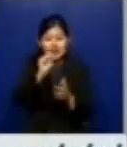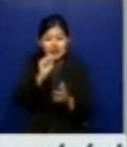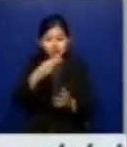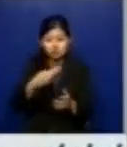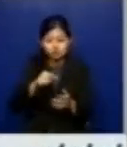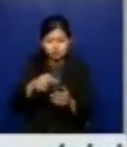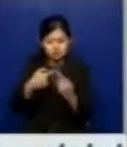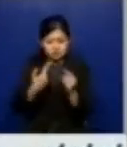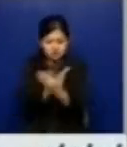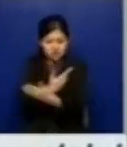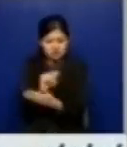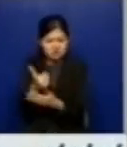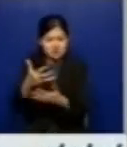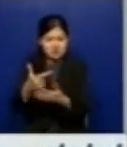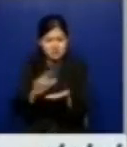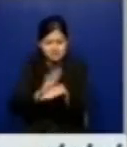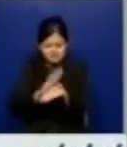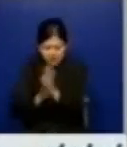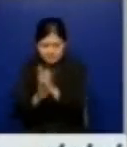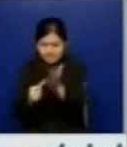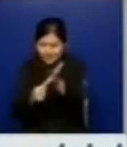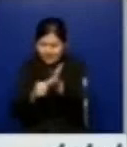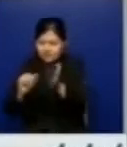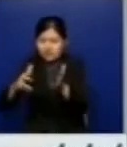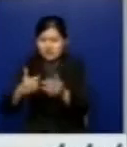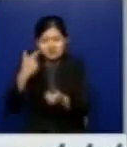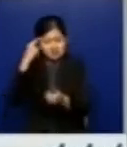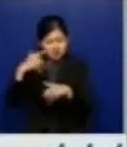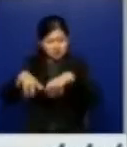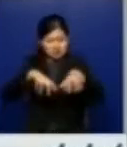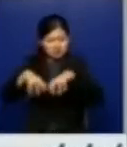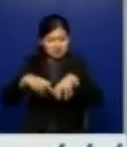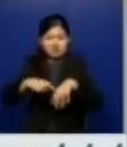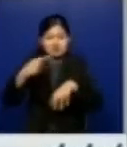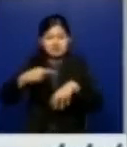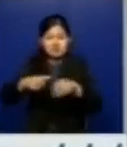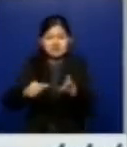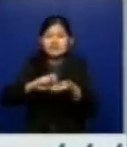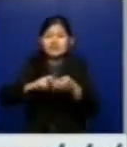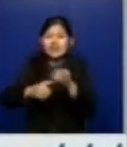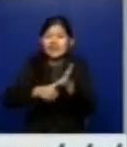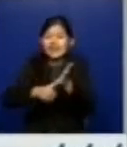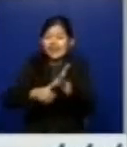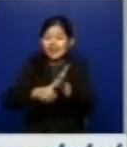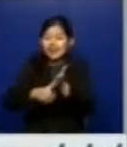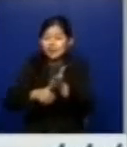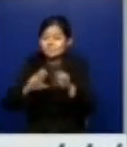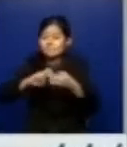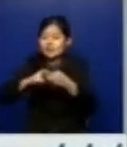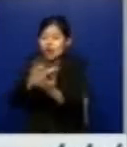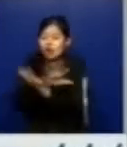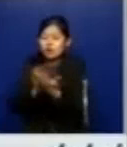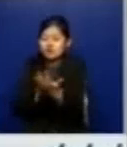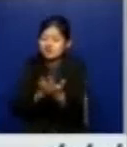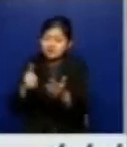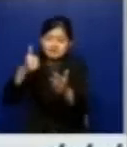ม่มีเพราะฉะนั้นเนี่ยจัดการศึกษาอย่างไรก็ไม่มีทางที่เราจะแก้ไขปัญหาของประเทศได้อันนี้เป็นสิ่งที่อยากเรียนนะ